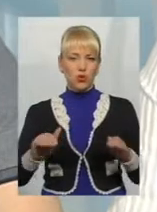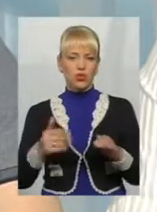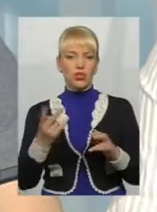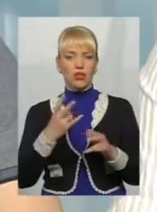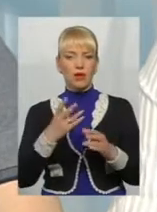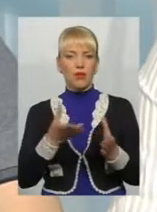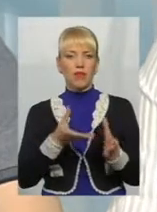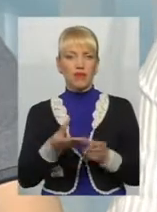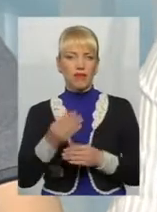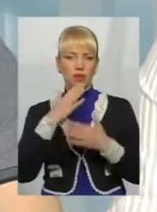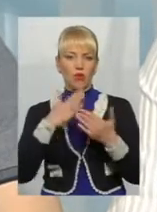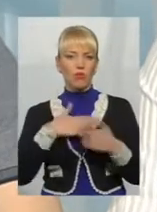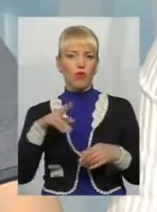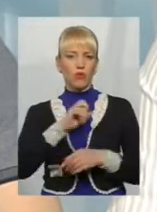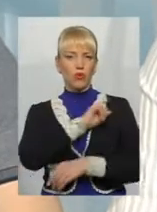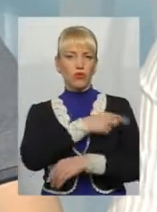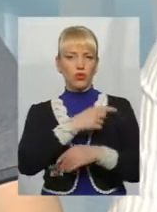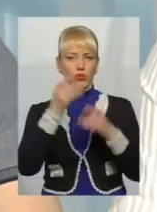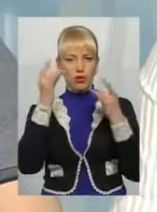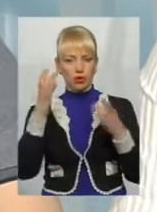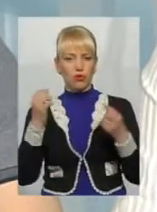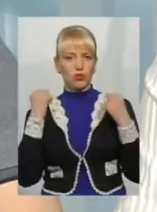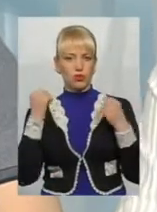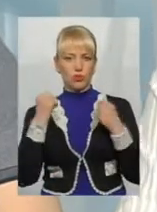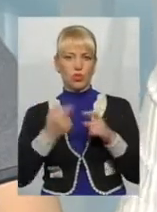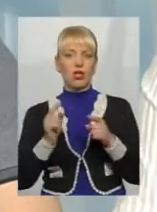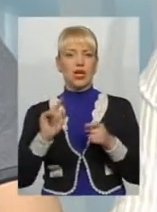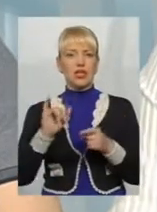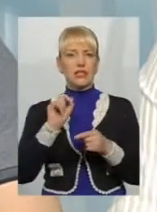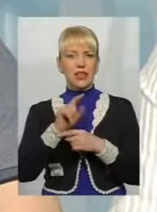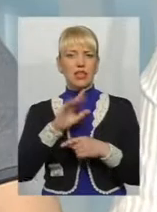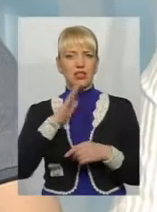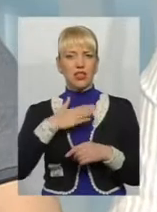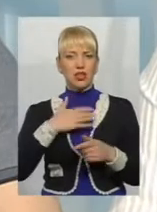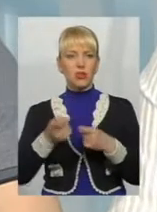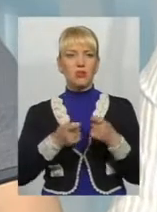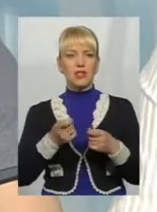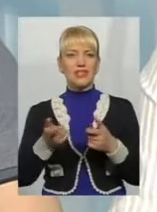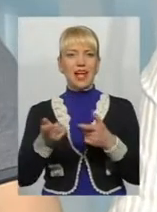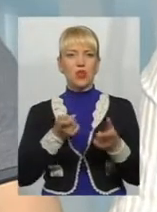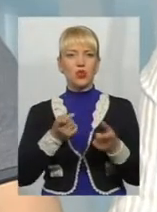що без задачі взагалі-то нашого управління залучити до